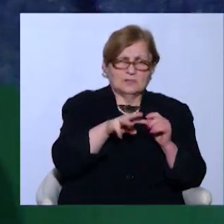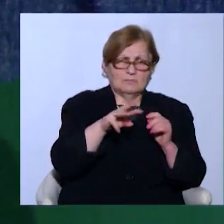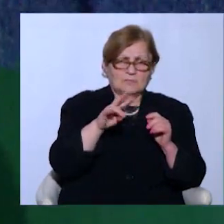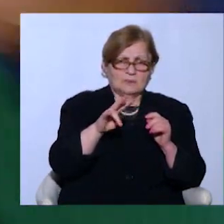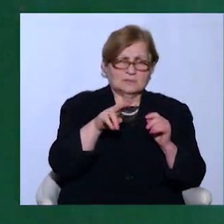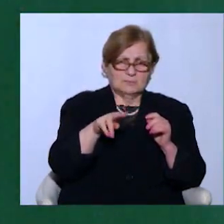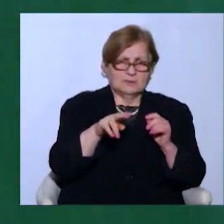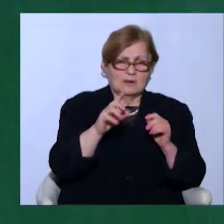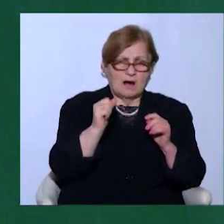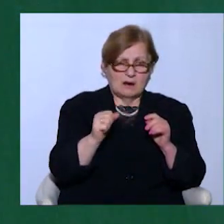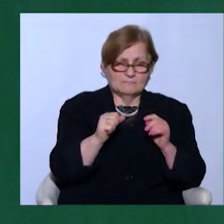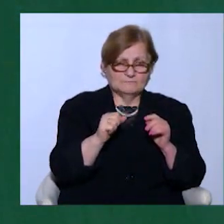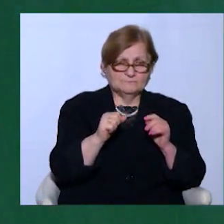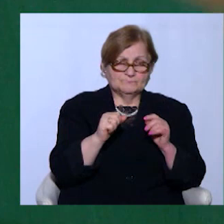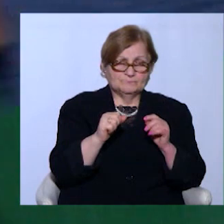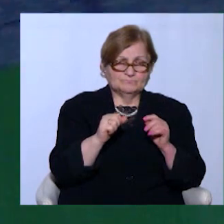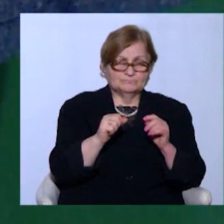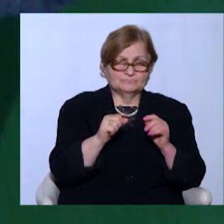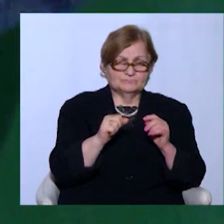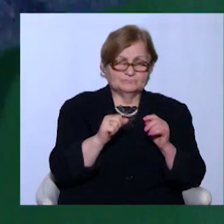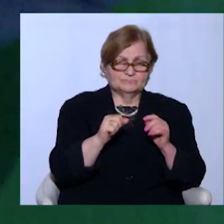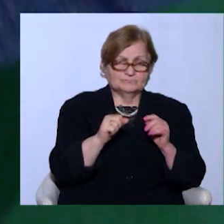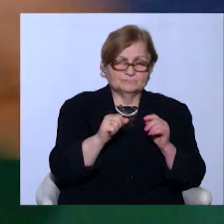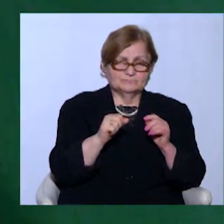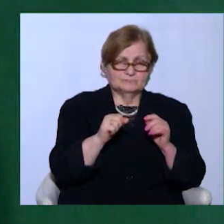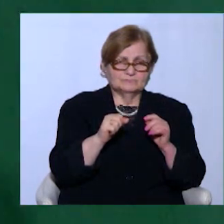MNBA, MN უკაცრავად MN,